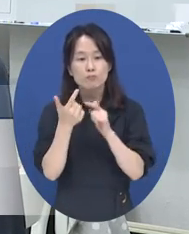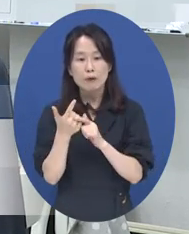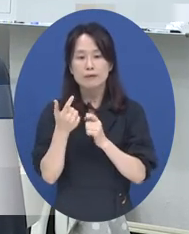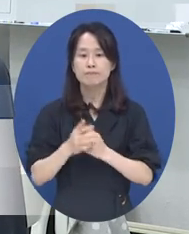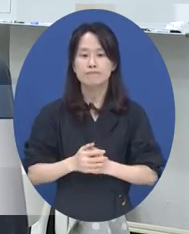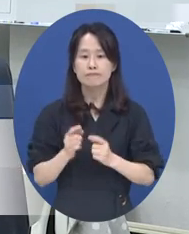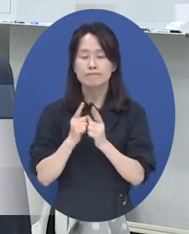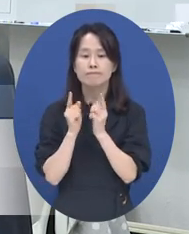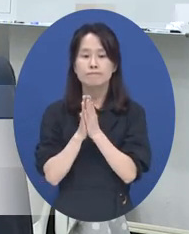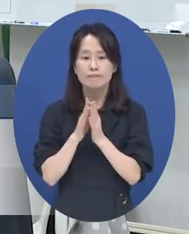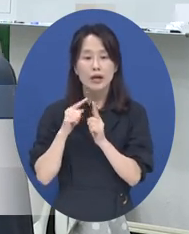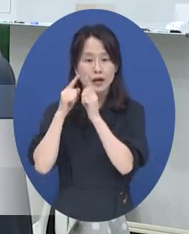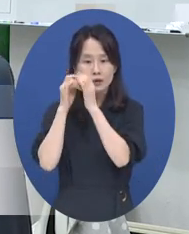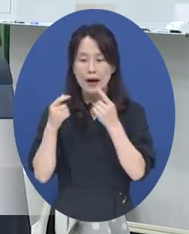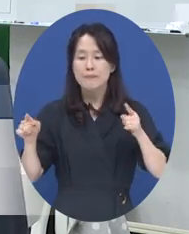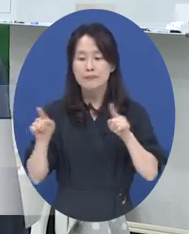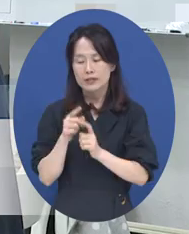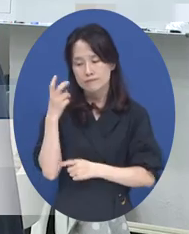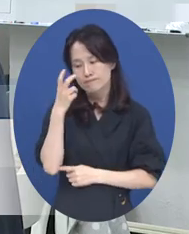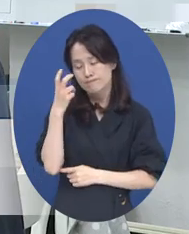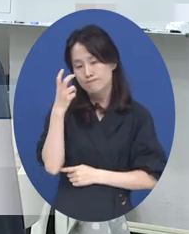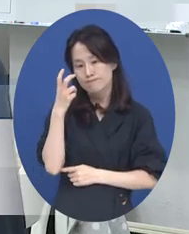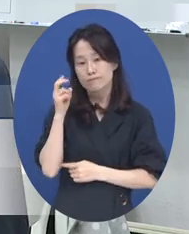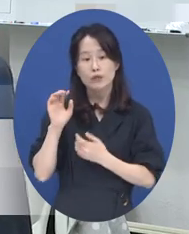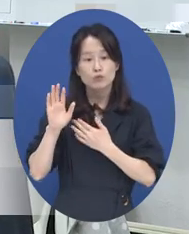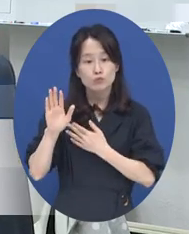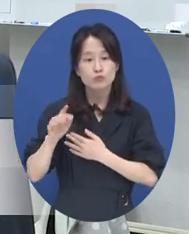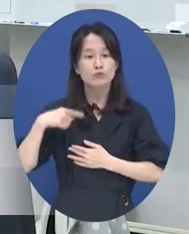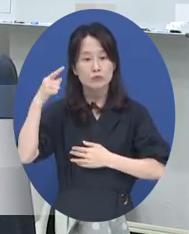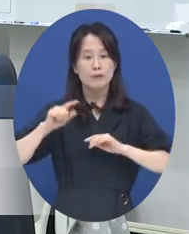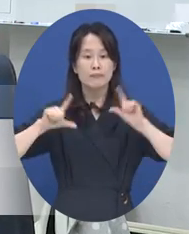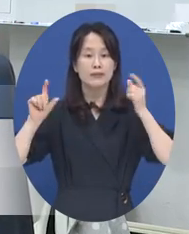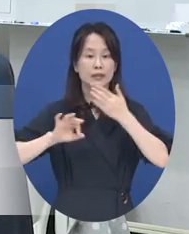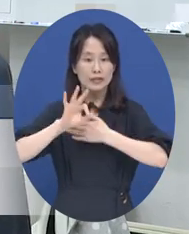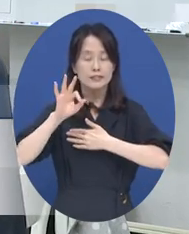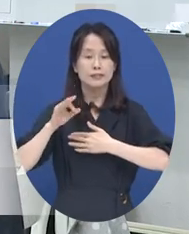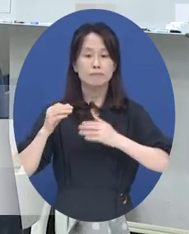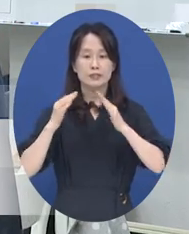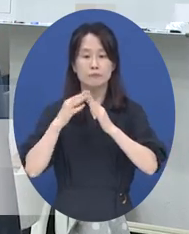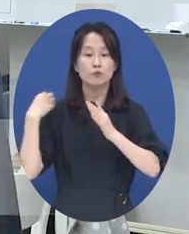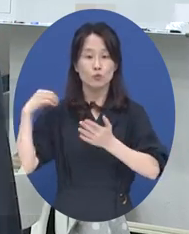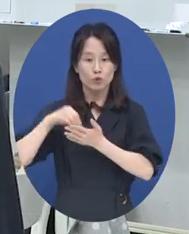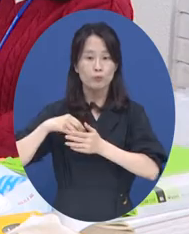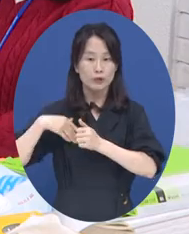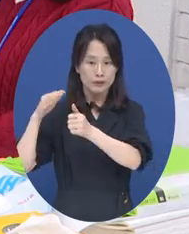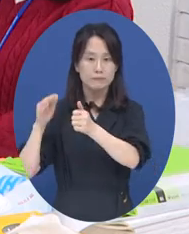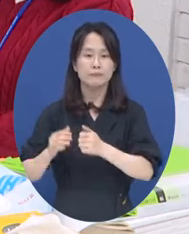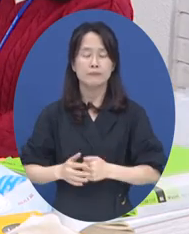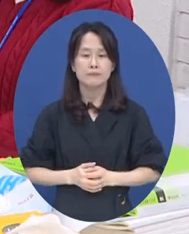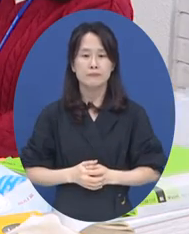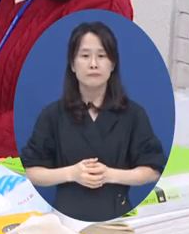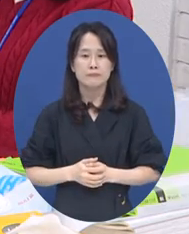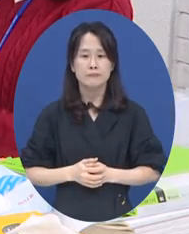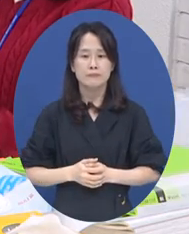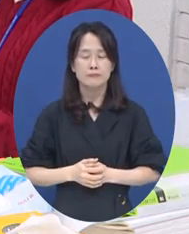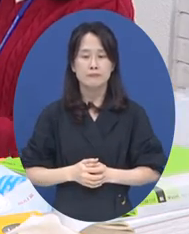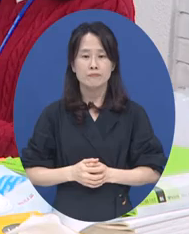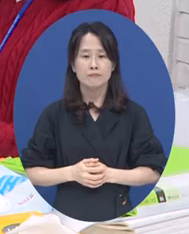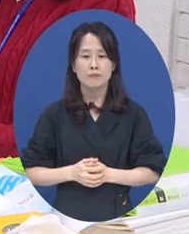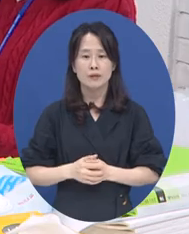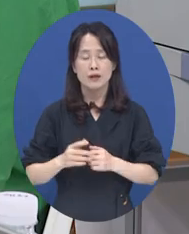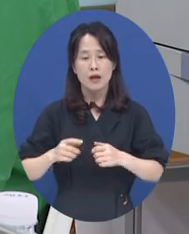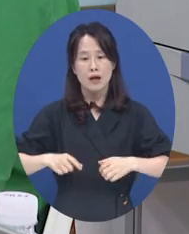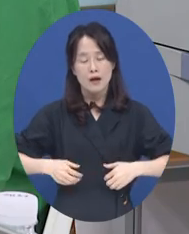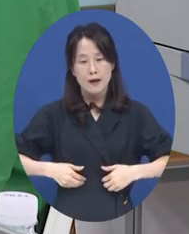하룻밤 정도를 직접 간호사와 함께 관찰을 한뒤 다음날 아침에 가정으로 되돌려 보내드리는 거고요. 경기도는